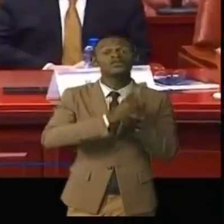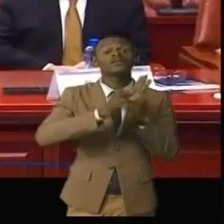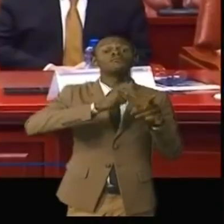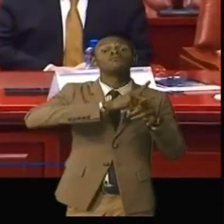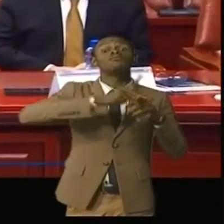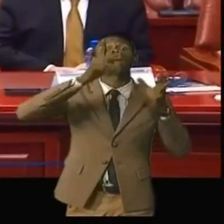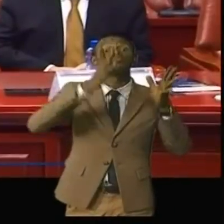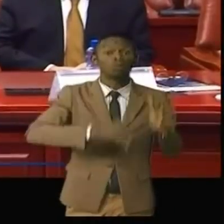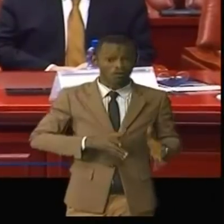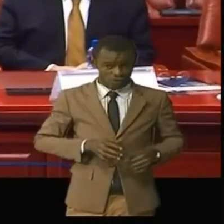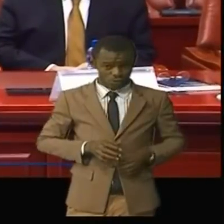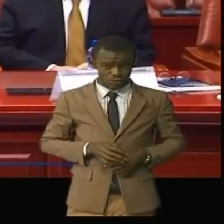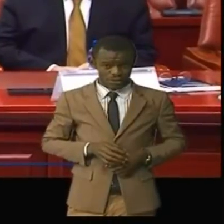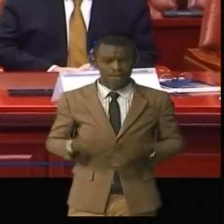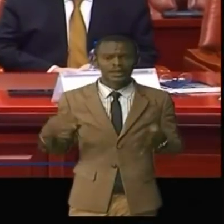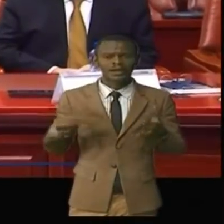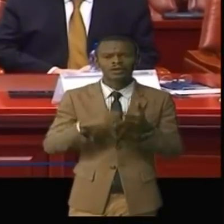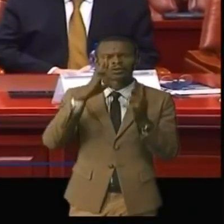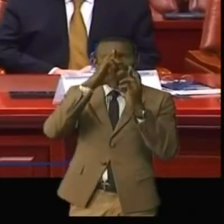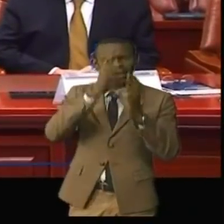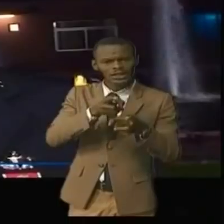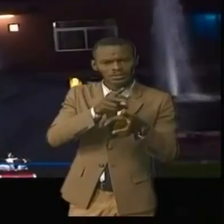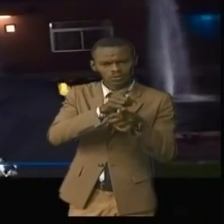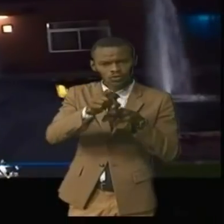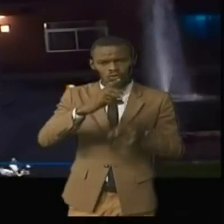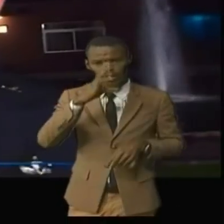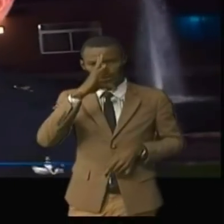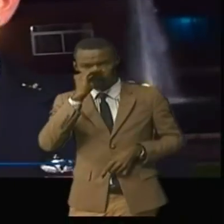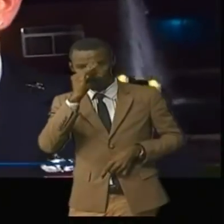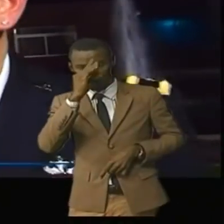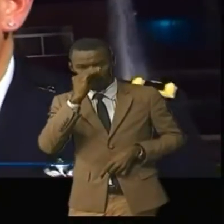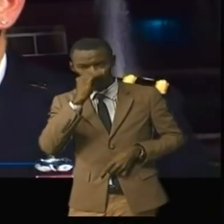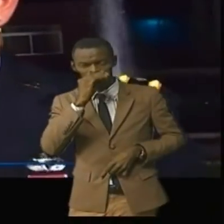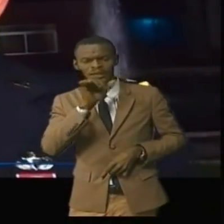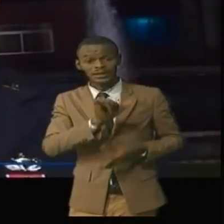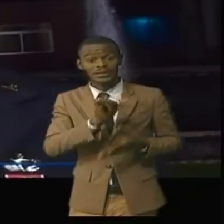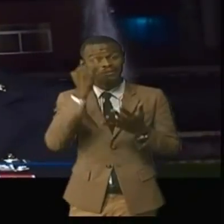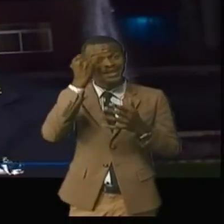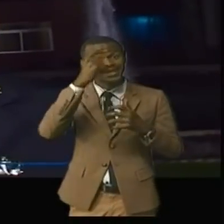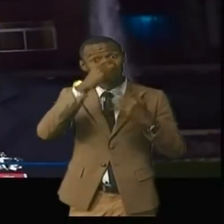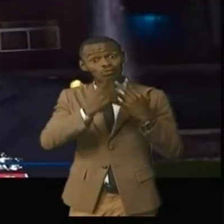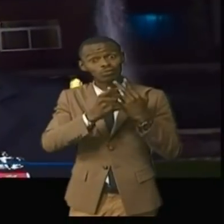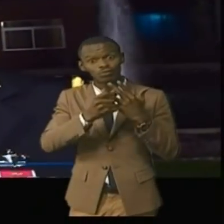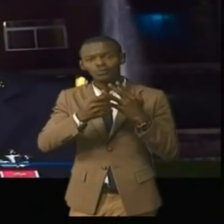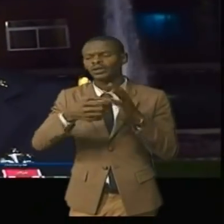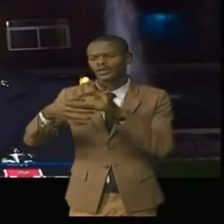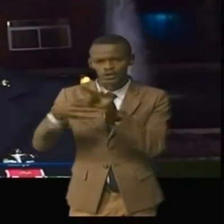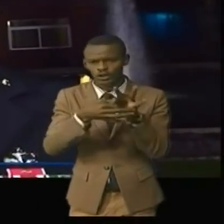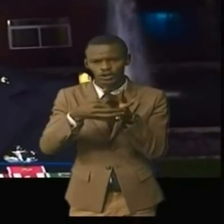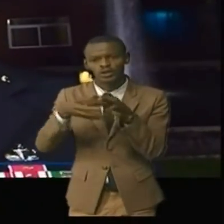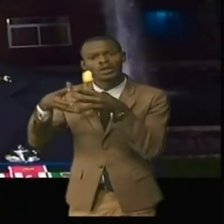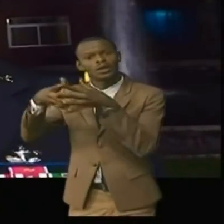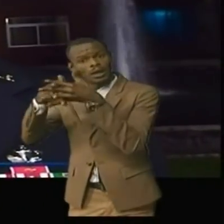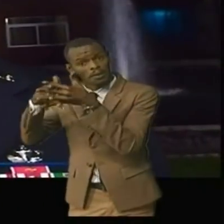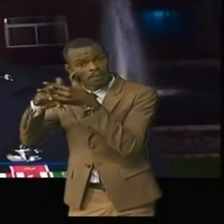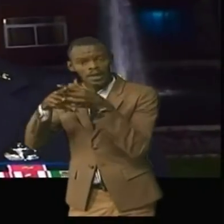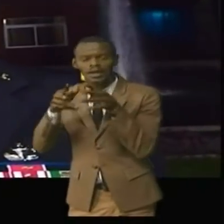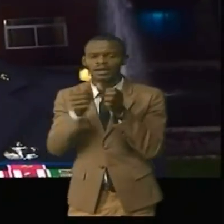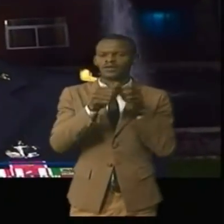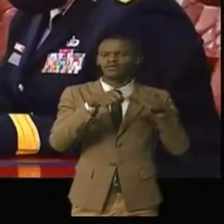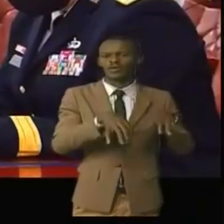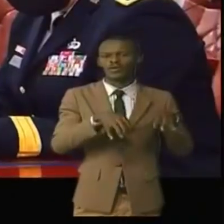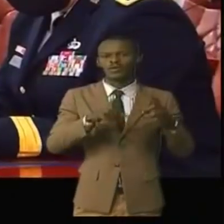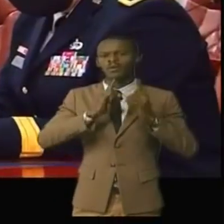la nécessité de promouvoir de bonnes relations avec les pays de la région étaient aussi des sujets évoqués au cours de cette